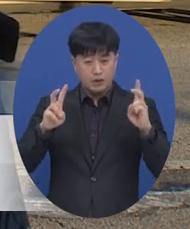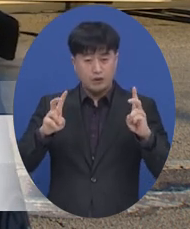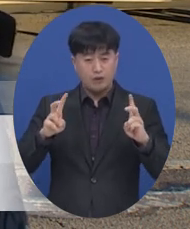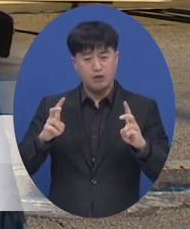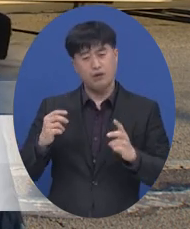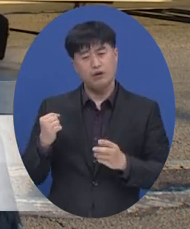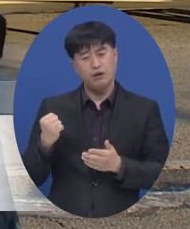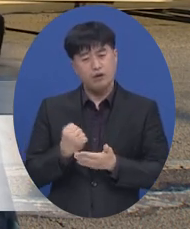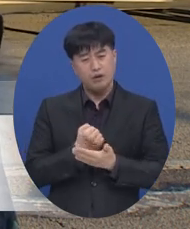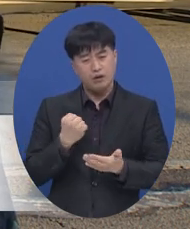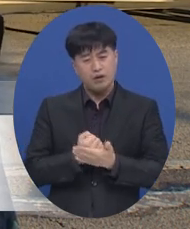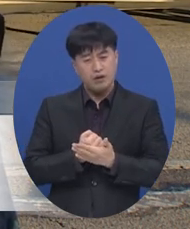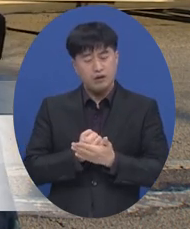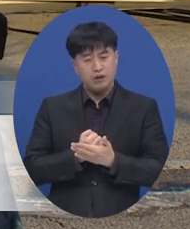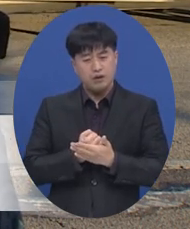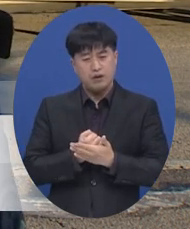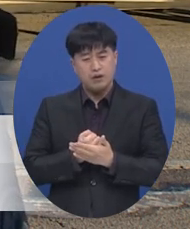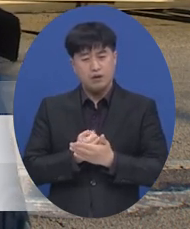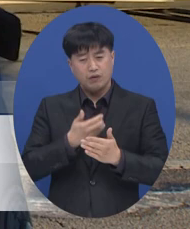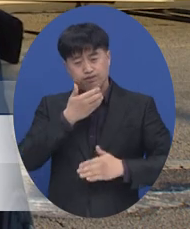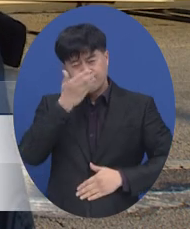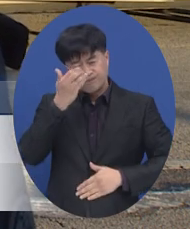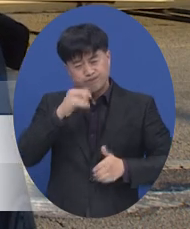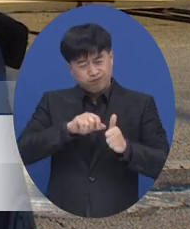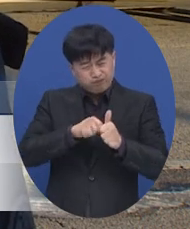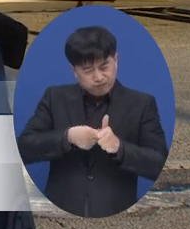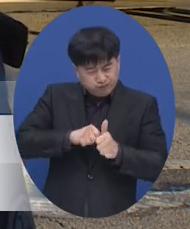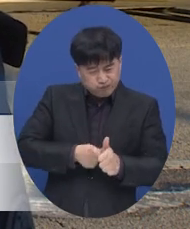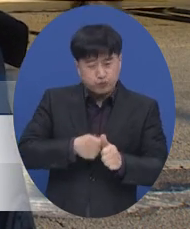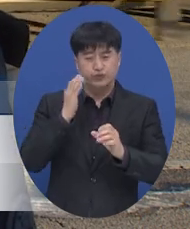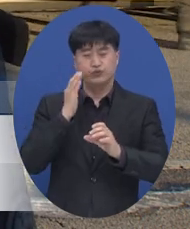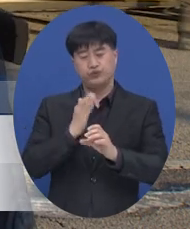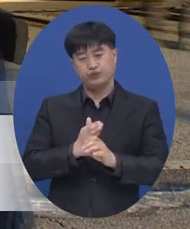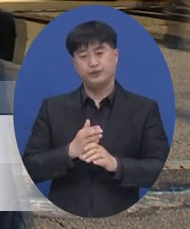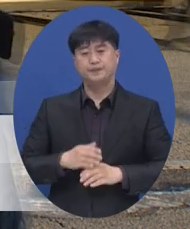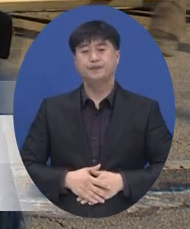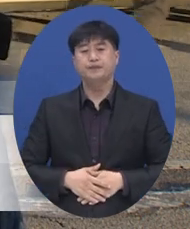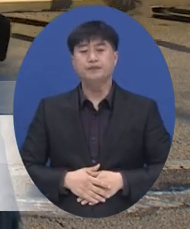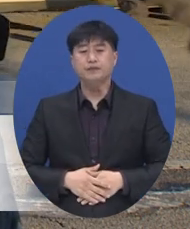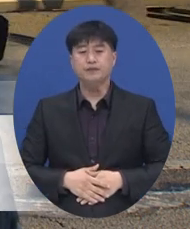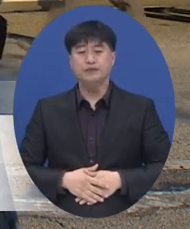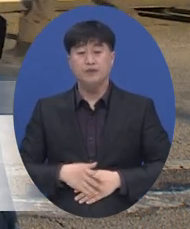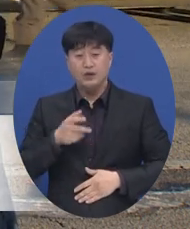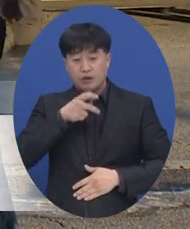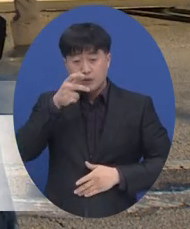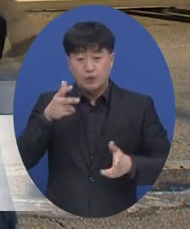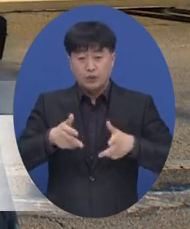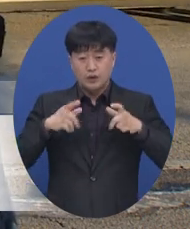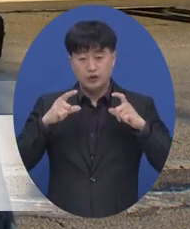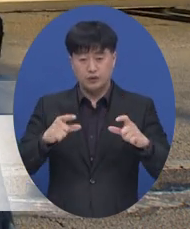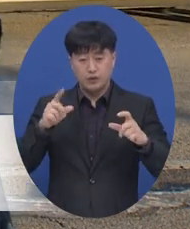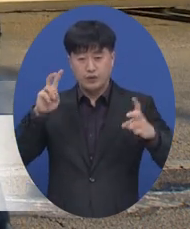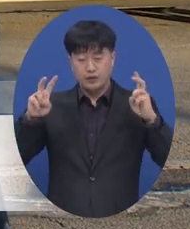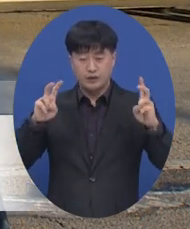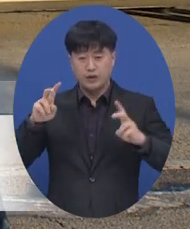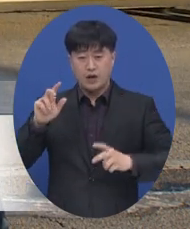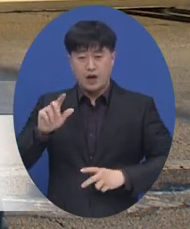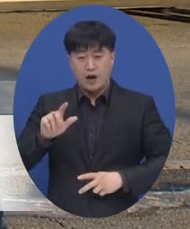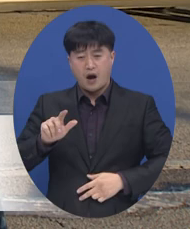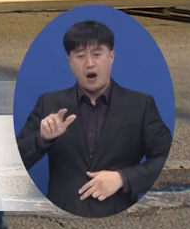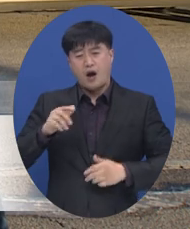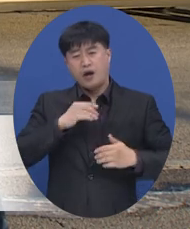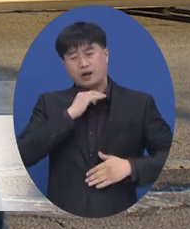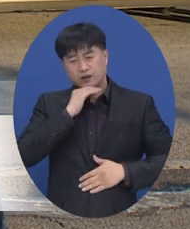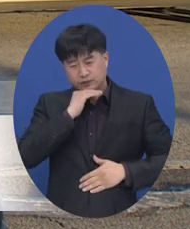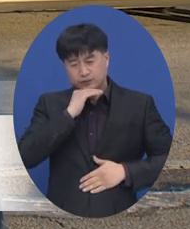플로 봐서는 아주 참담한 희망 고문 이 줘 그 개성공단 기업들이